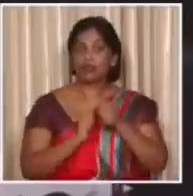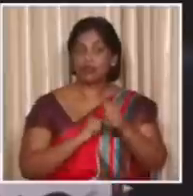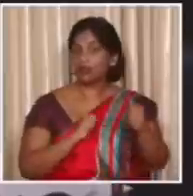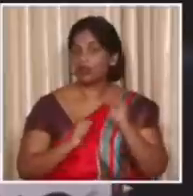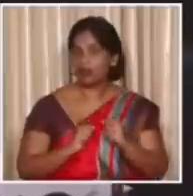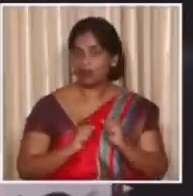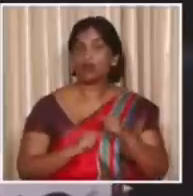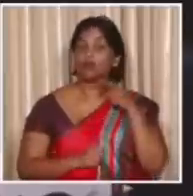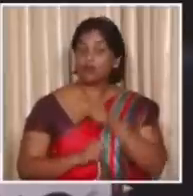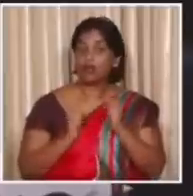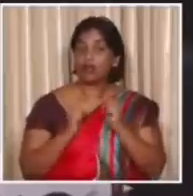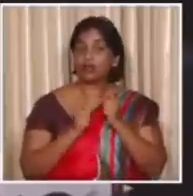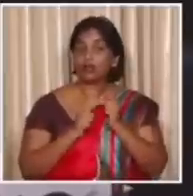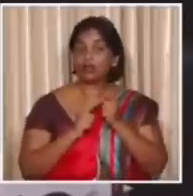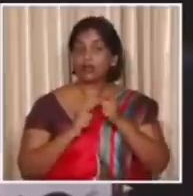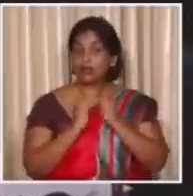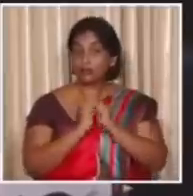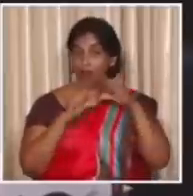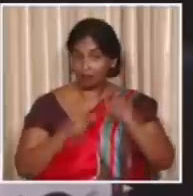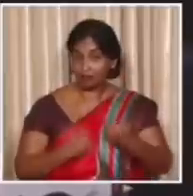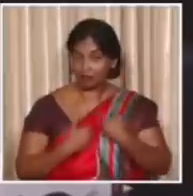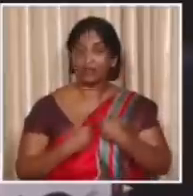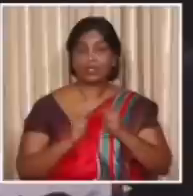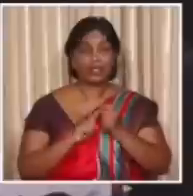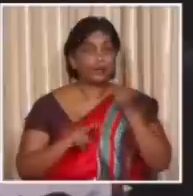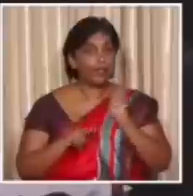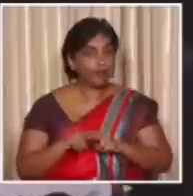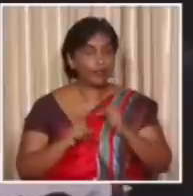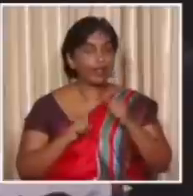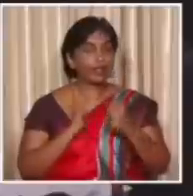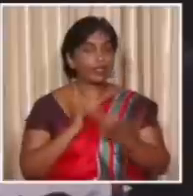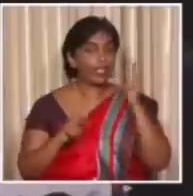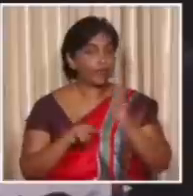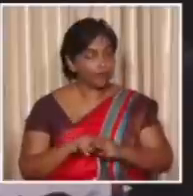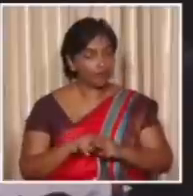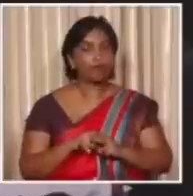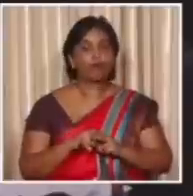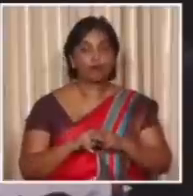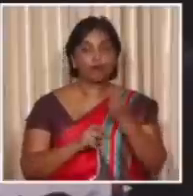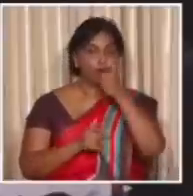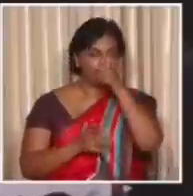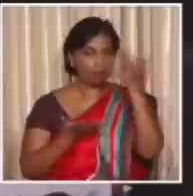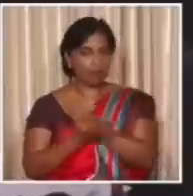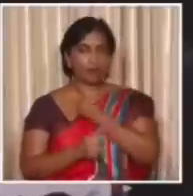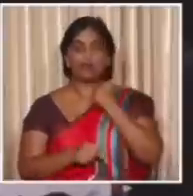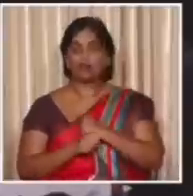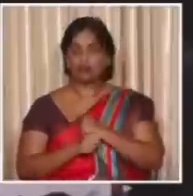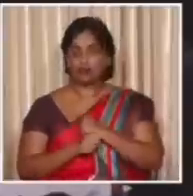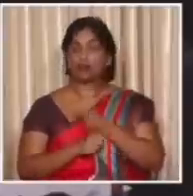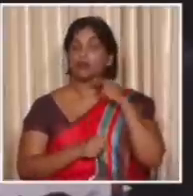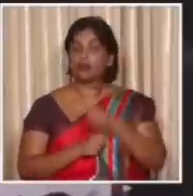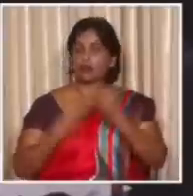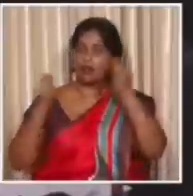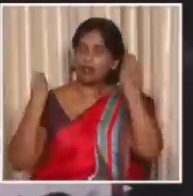තිබෙන්නේ ඒ සේවක සේවකයන්ට අයිති අර්ථසාධක අරමුදලත් බාරකාර අරමුදලත් ධනෙ හොරකම් කරලා ඒව